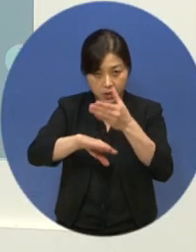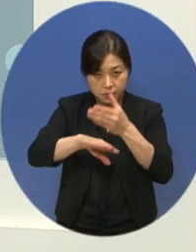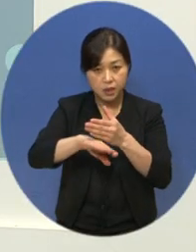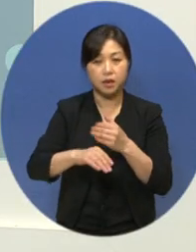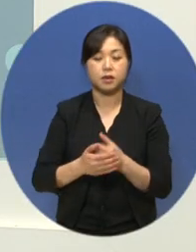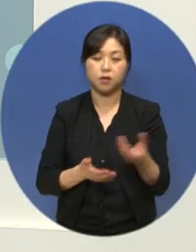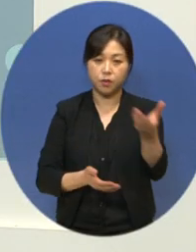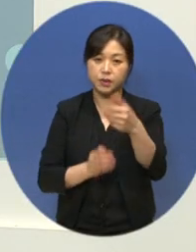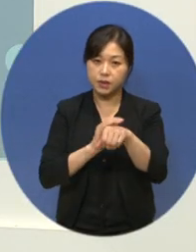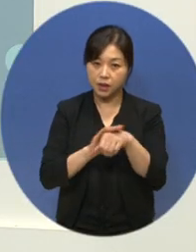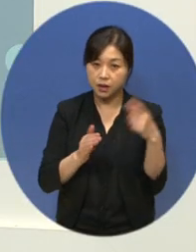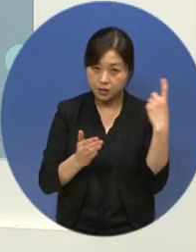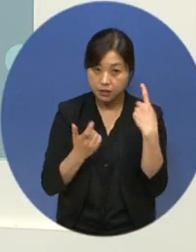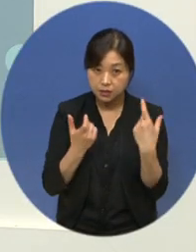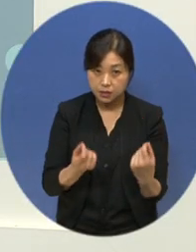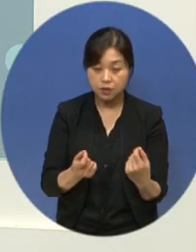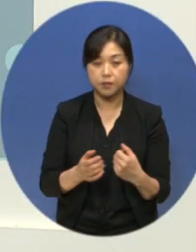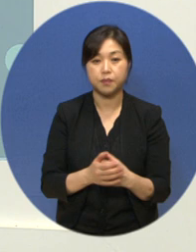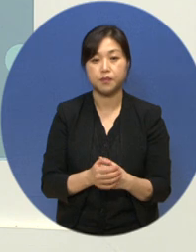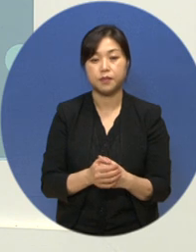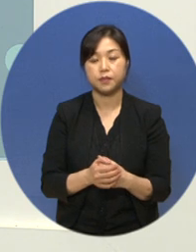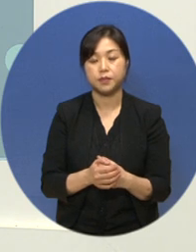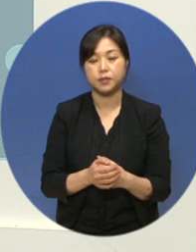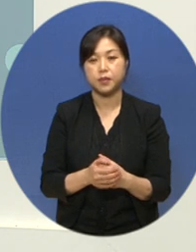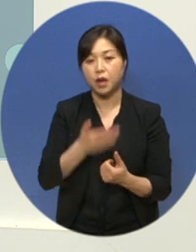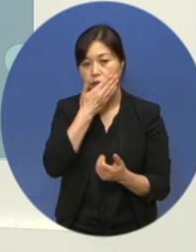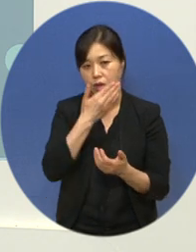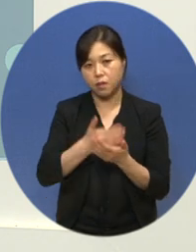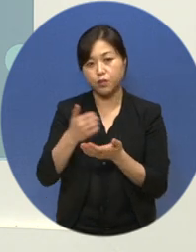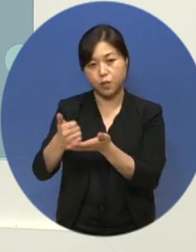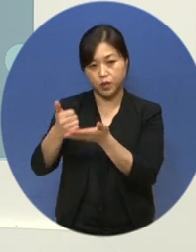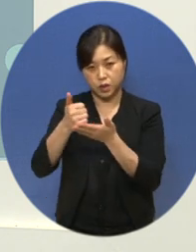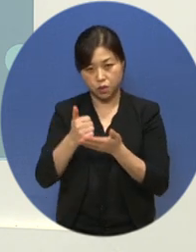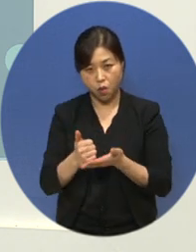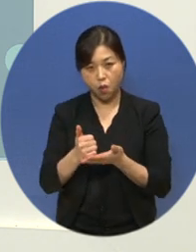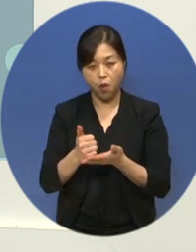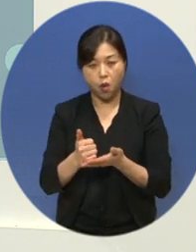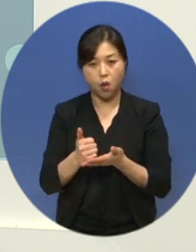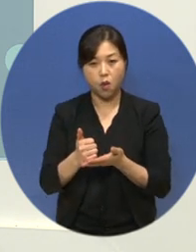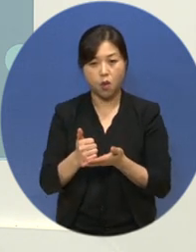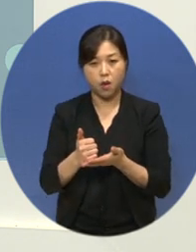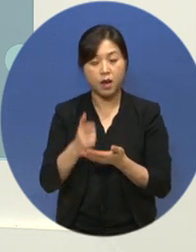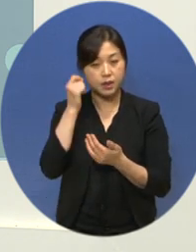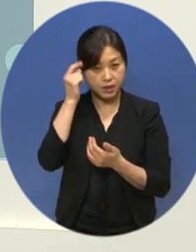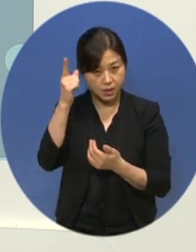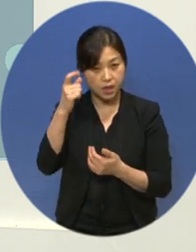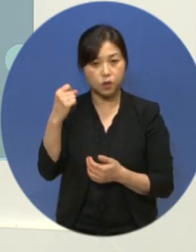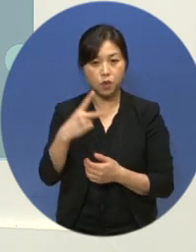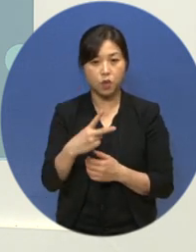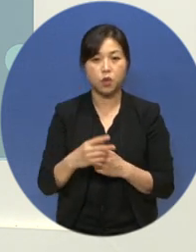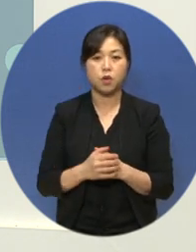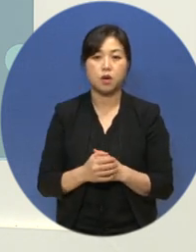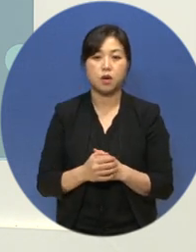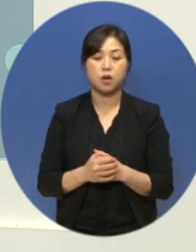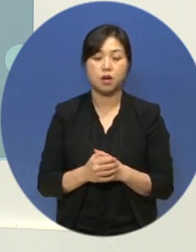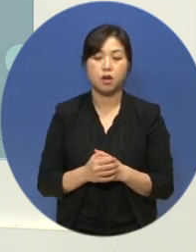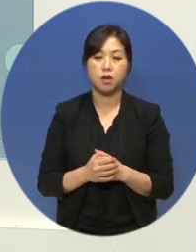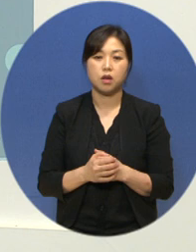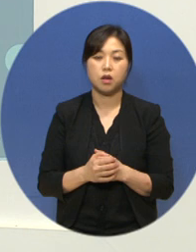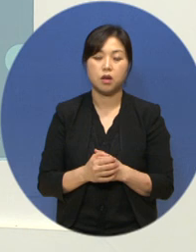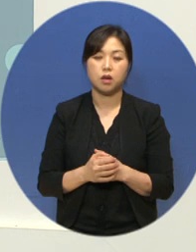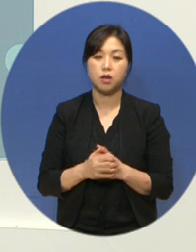잘 들으셨죠 예 귀한 분을 모시고 아 지혜와 에라이 우리가